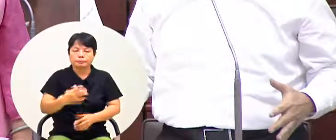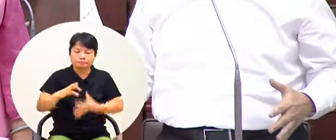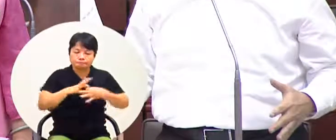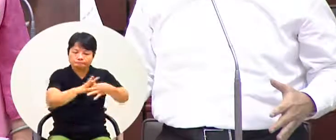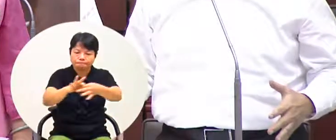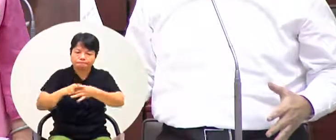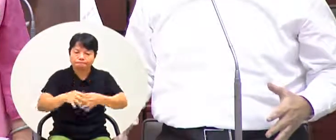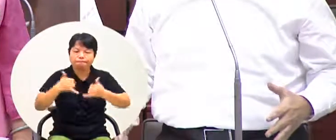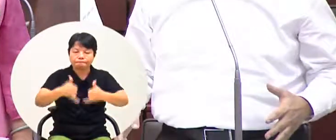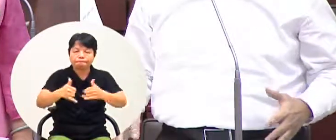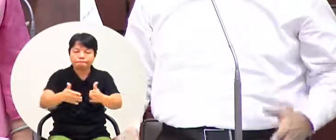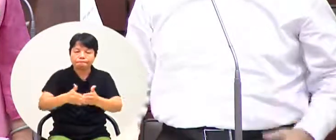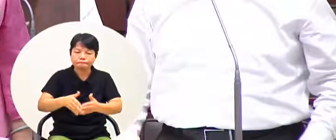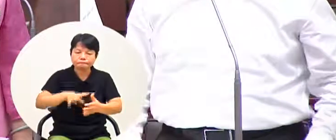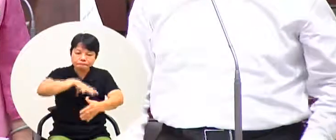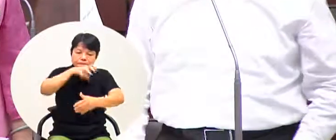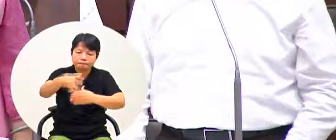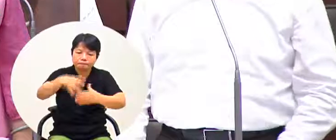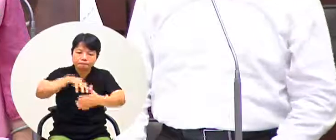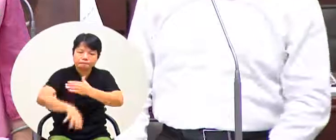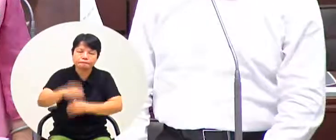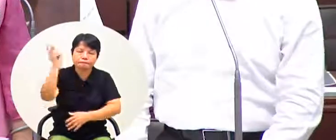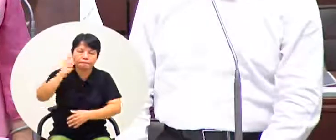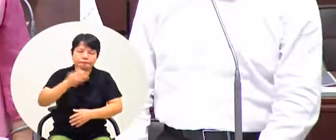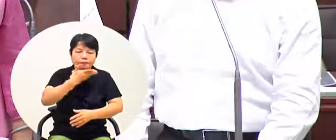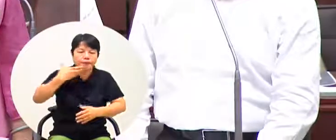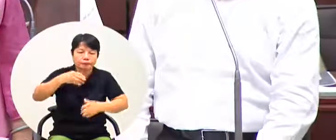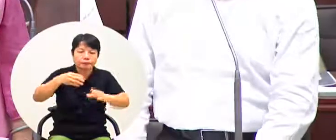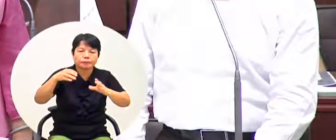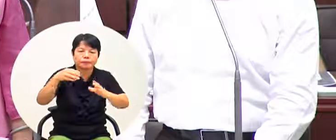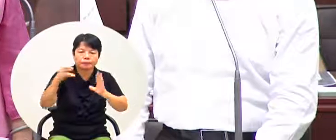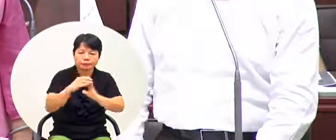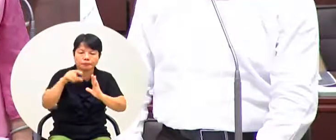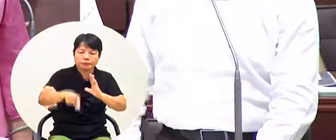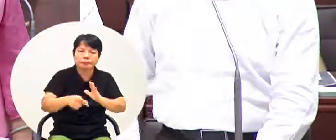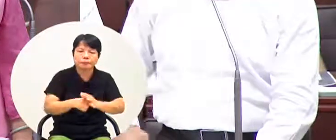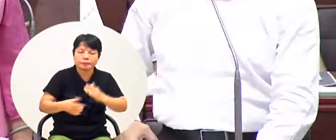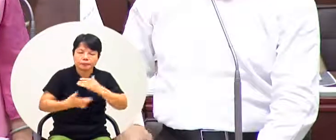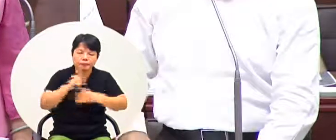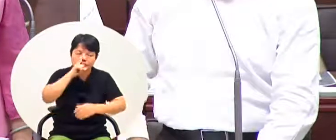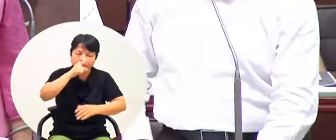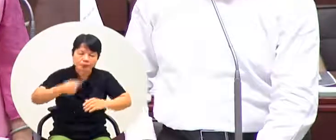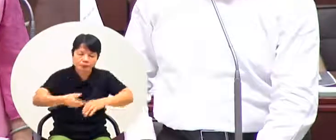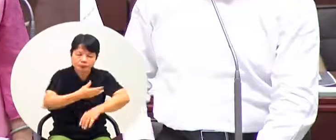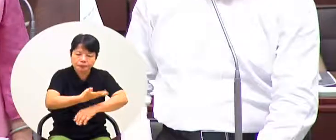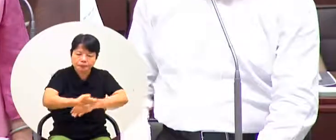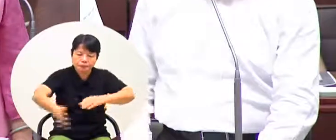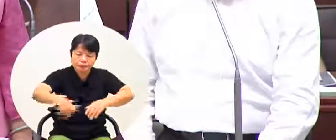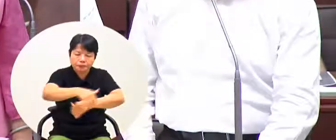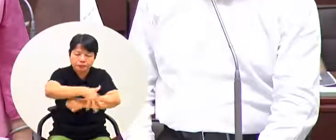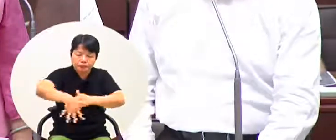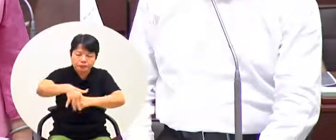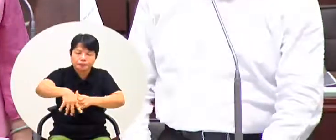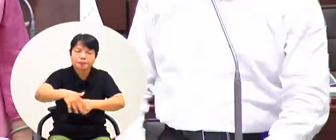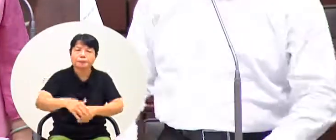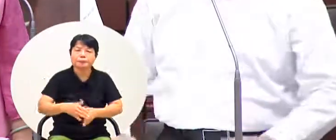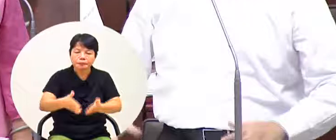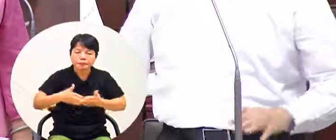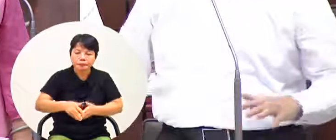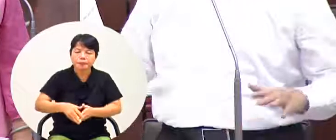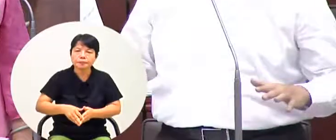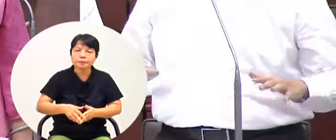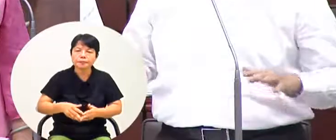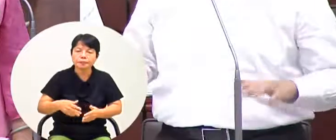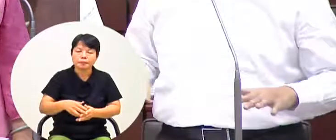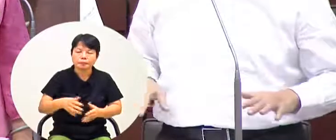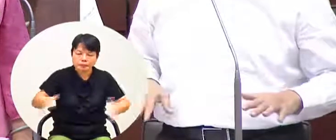雨水下水道系统，包括也有污水下水道系统，这边都要来做一个整并。那另外就